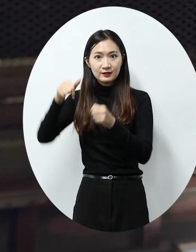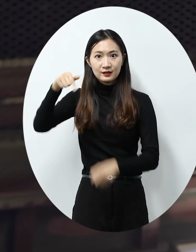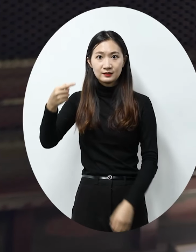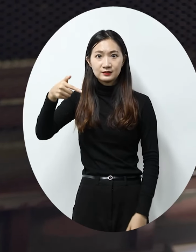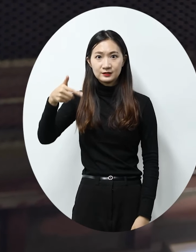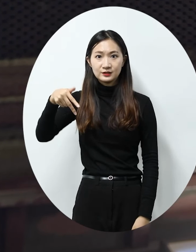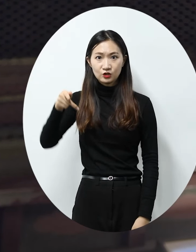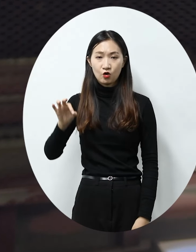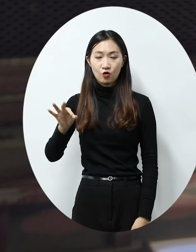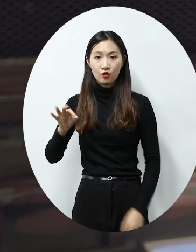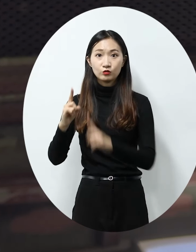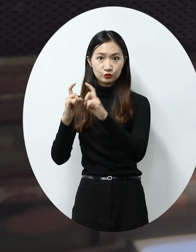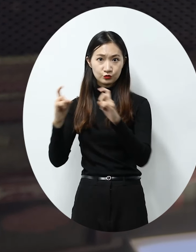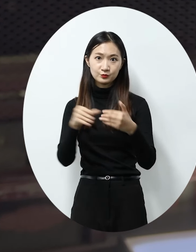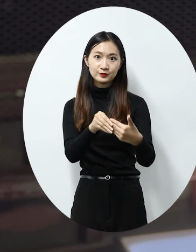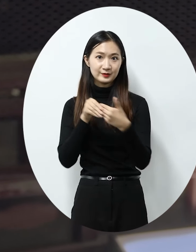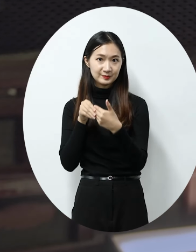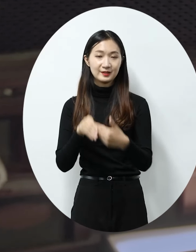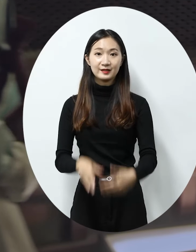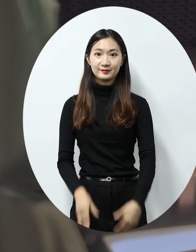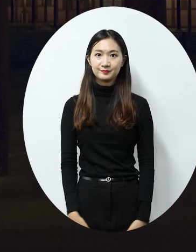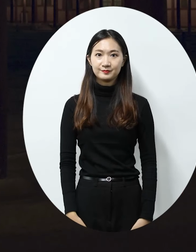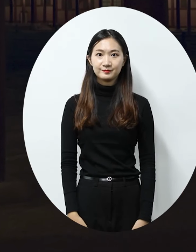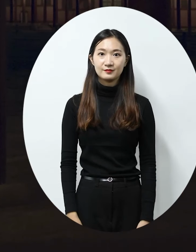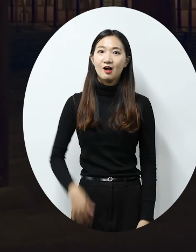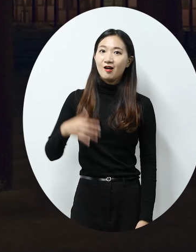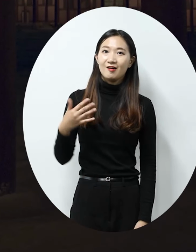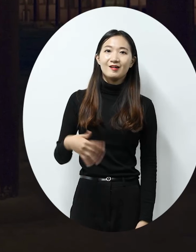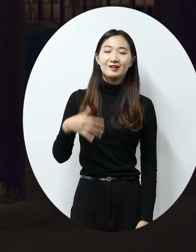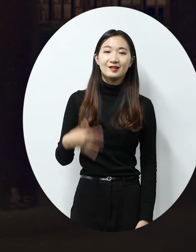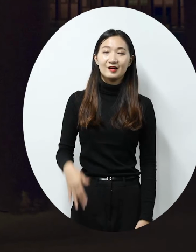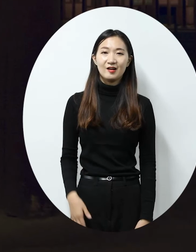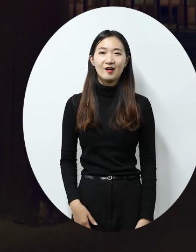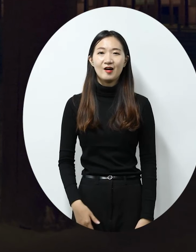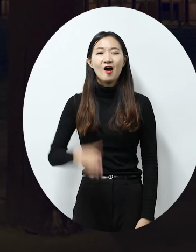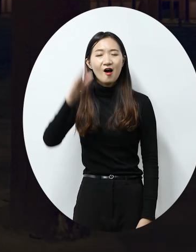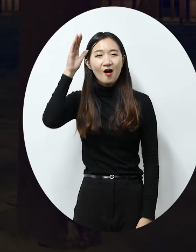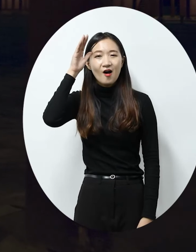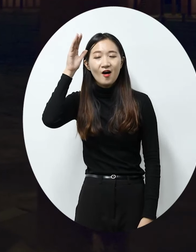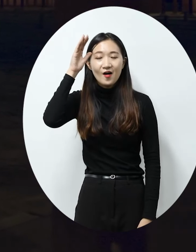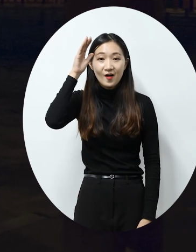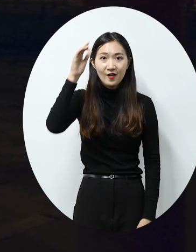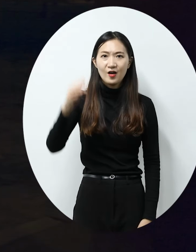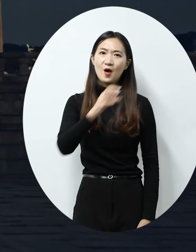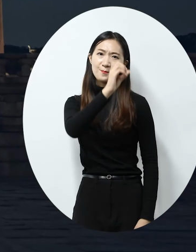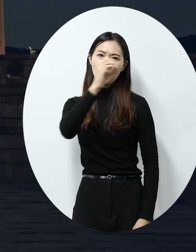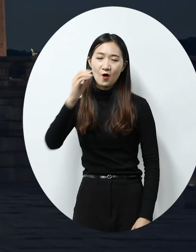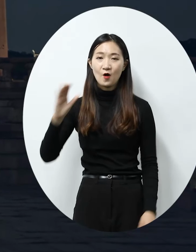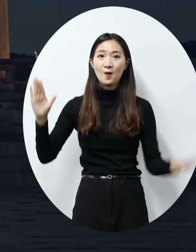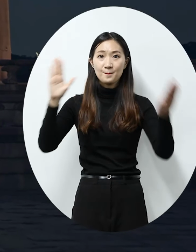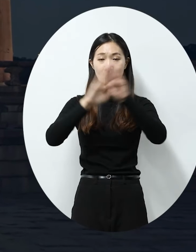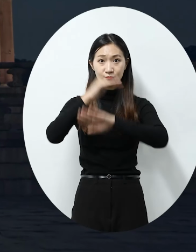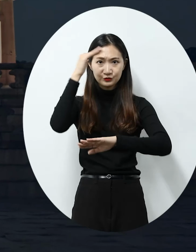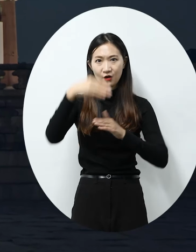금정전으로 모시겠습니다 와 드디어 별빛 여행에 초대해 주신 전하를